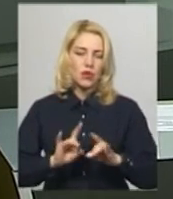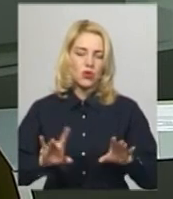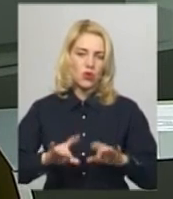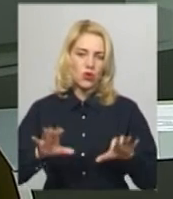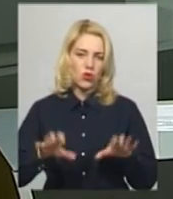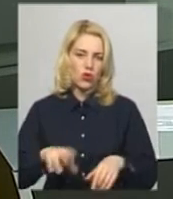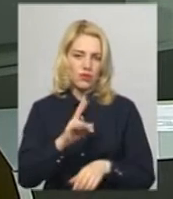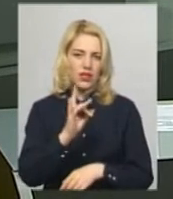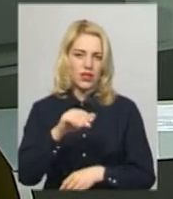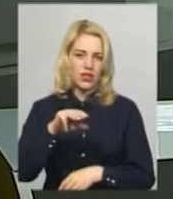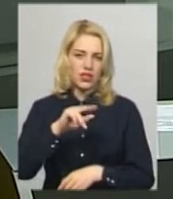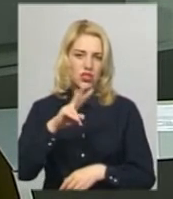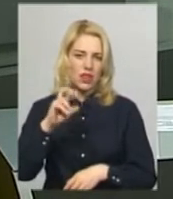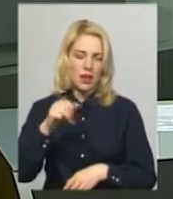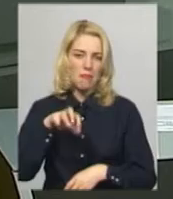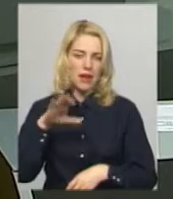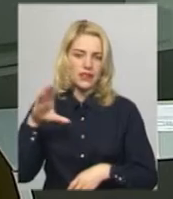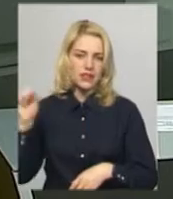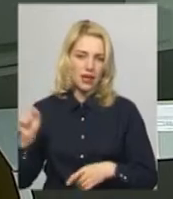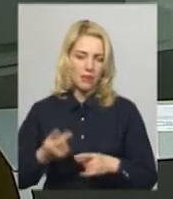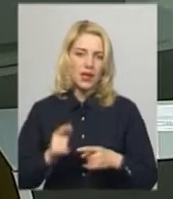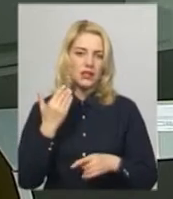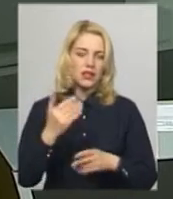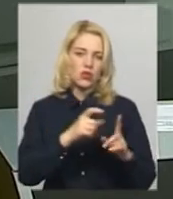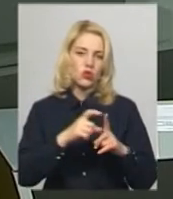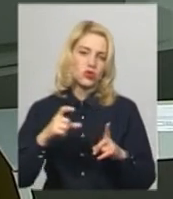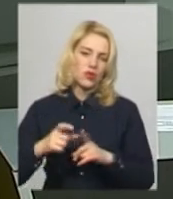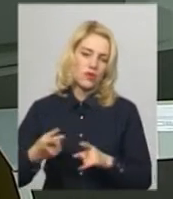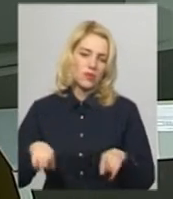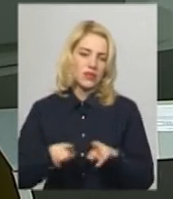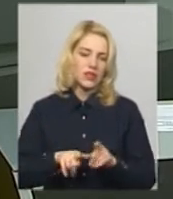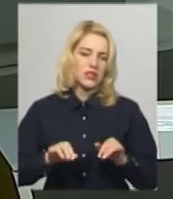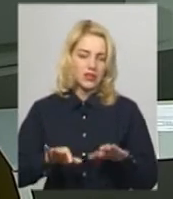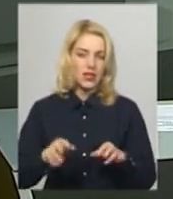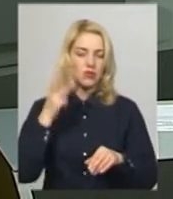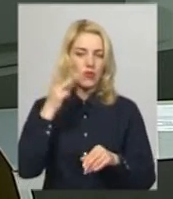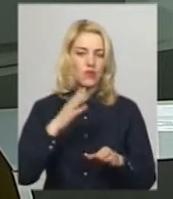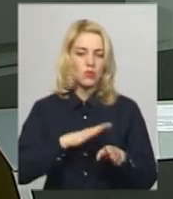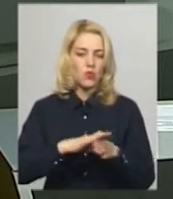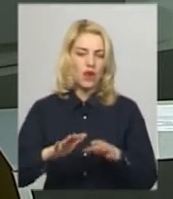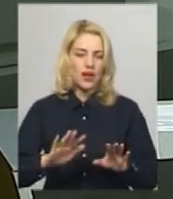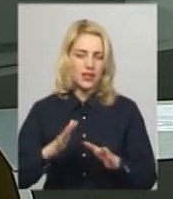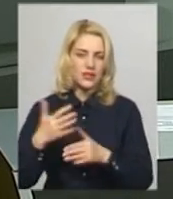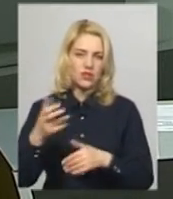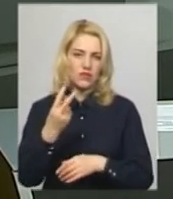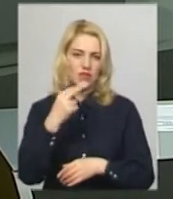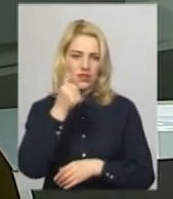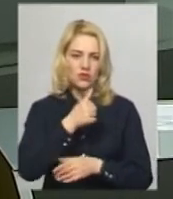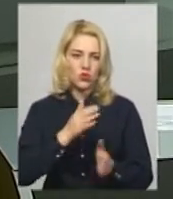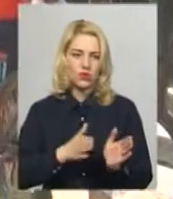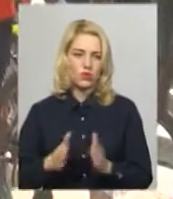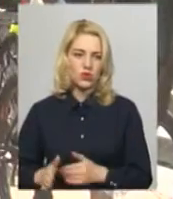організатор велодня у обласному центрі Віталій Поліщук. За його словами, подібний захід у Хмельницькому відбувається 12-й рік поспіль.